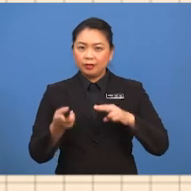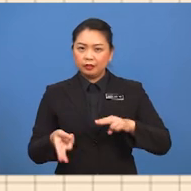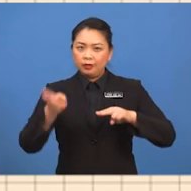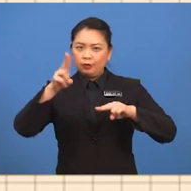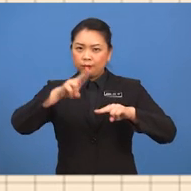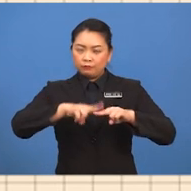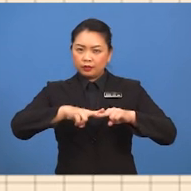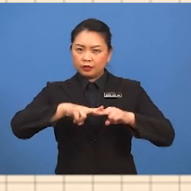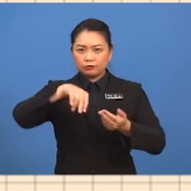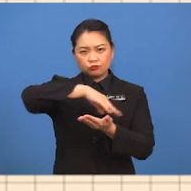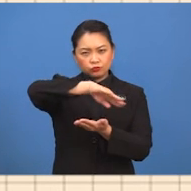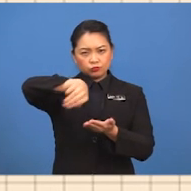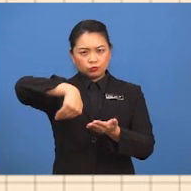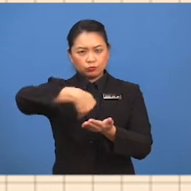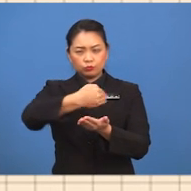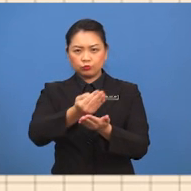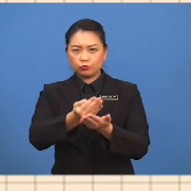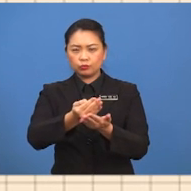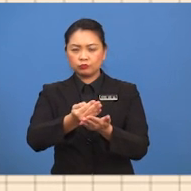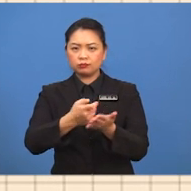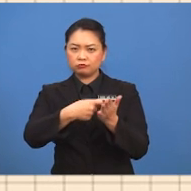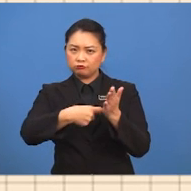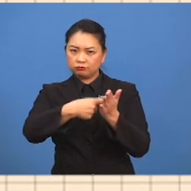tambahkan semua nilai data.